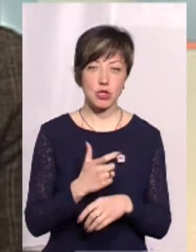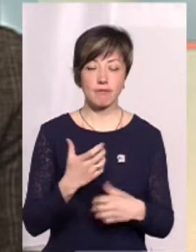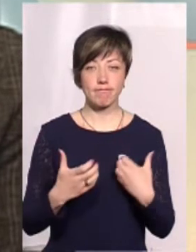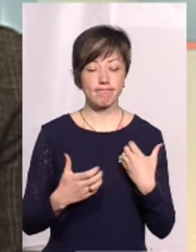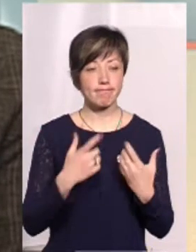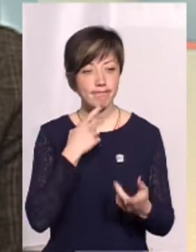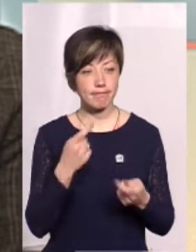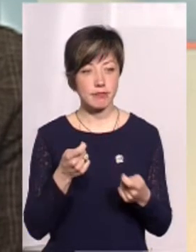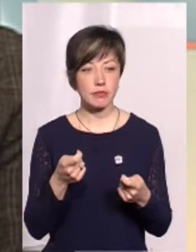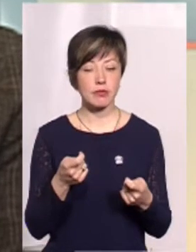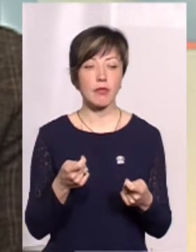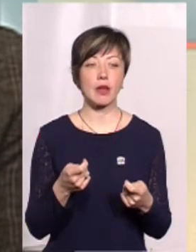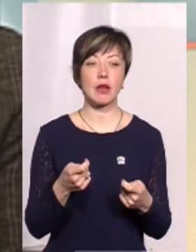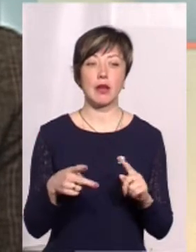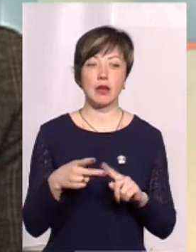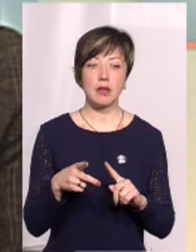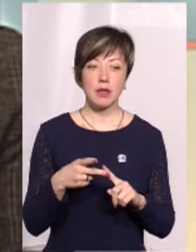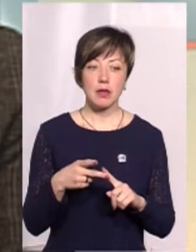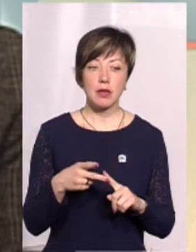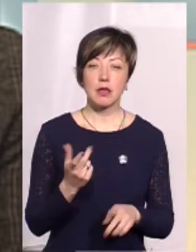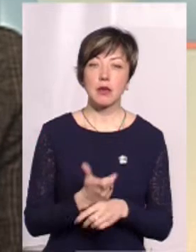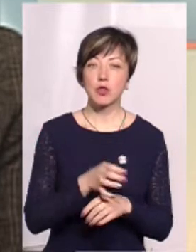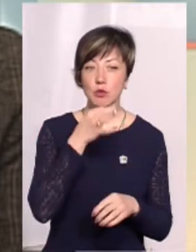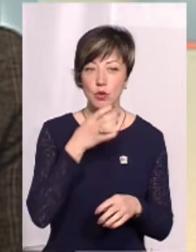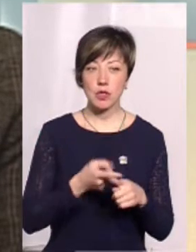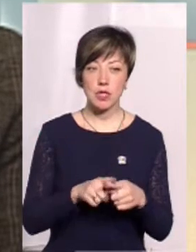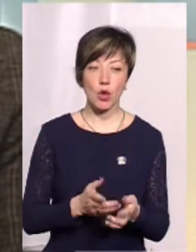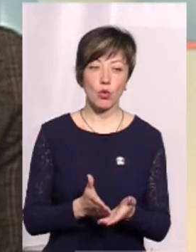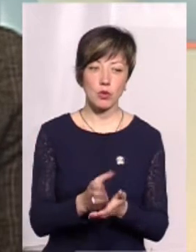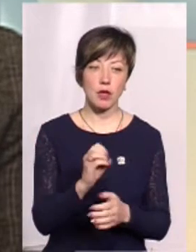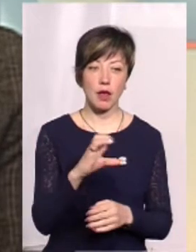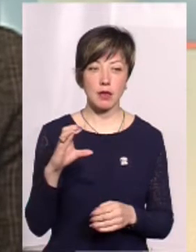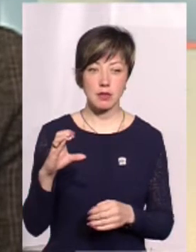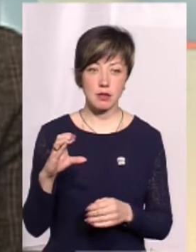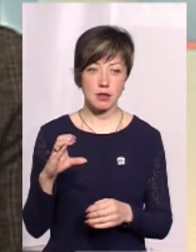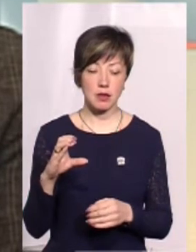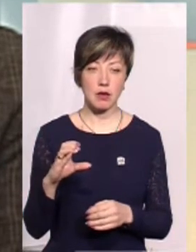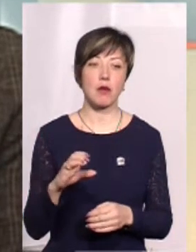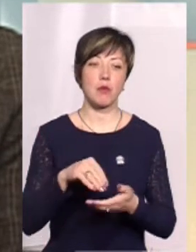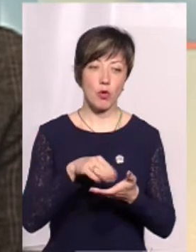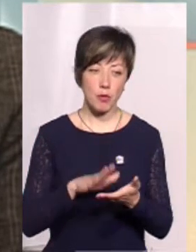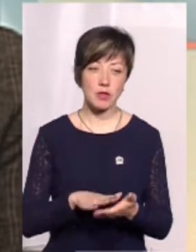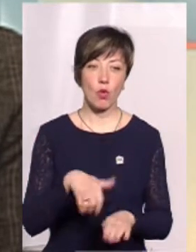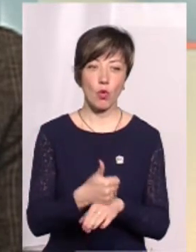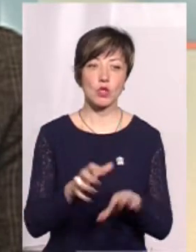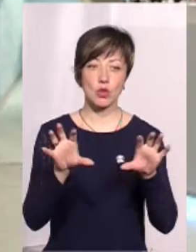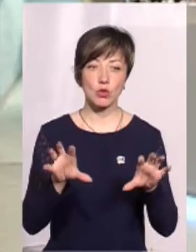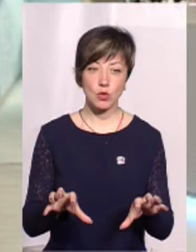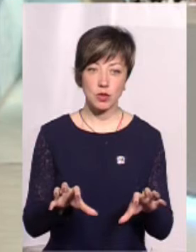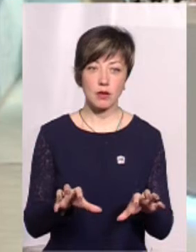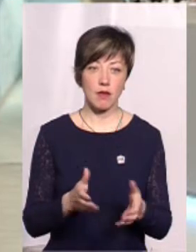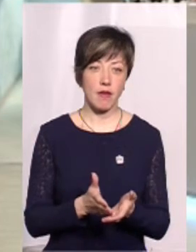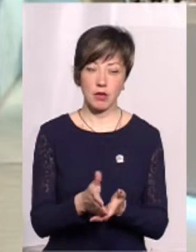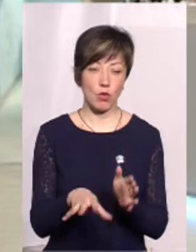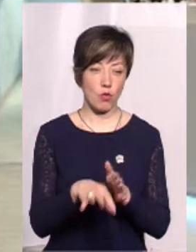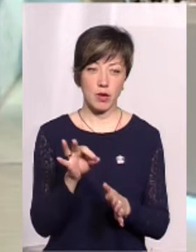насторожило. Стосовно того, що найбільше сподобалось, ну, це курс в ЄС, насправді. Тобто він вже прописаний в Конституції, тут у нас